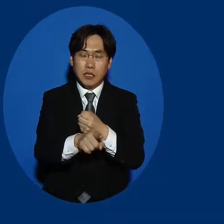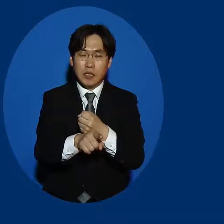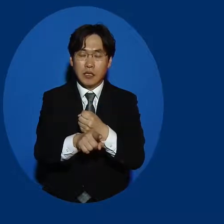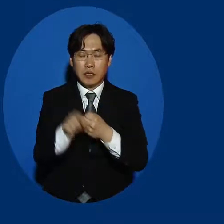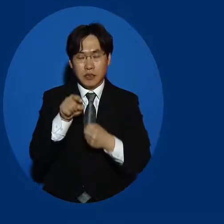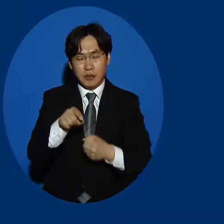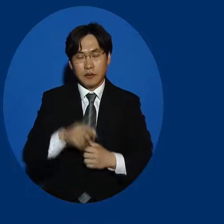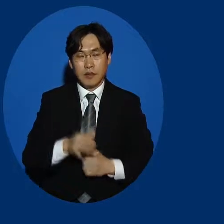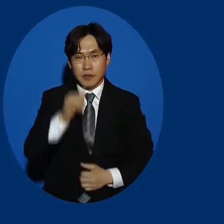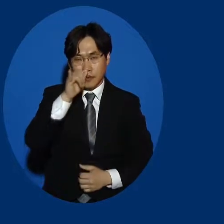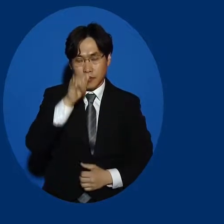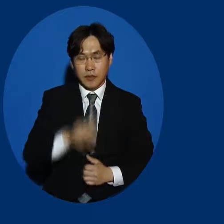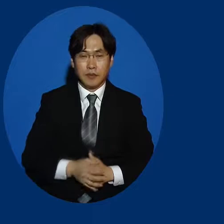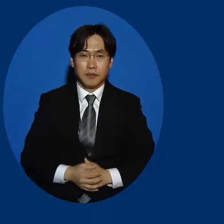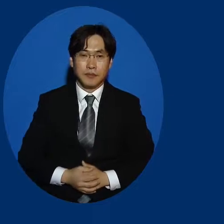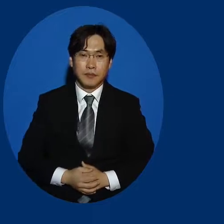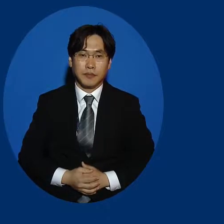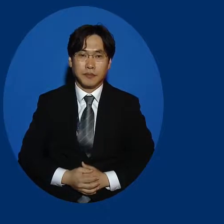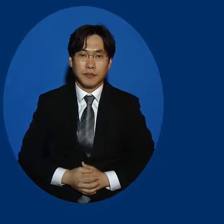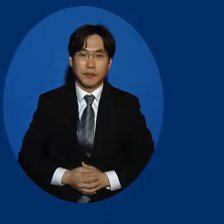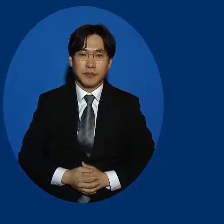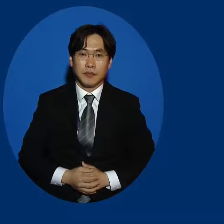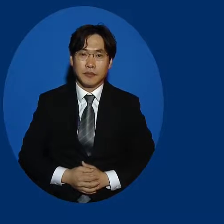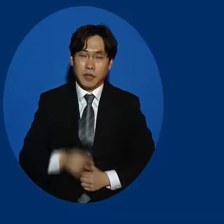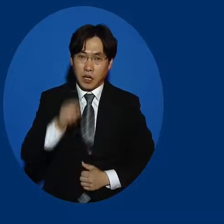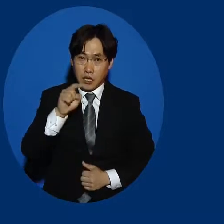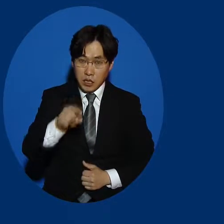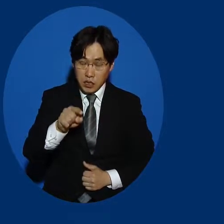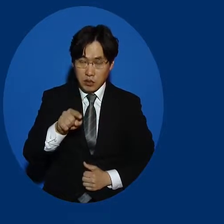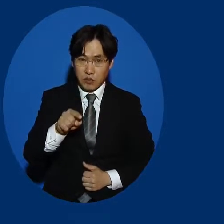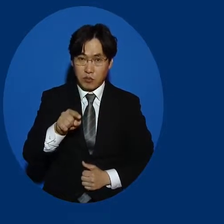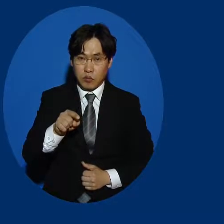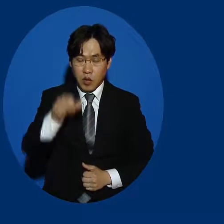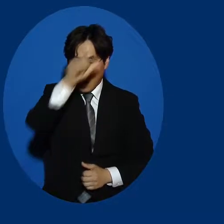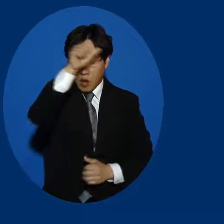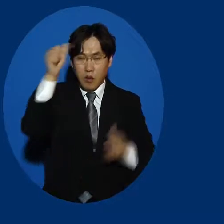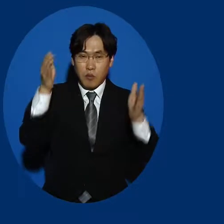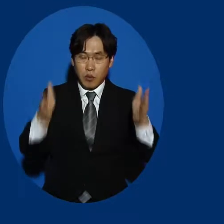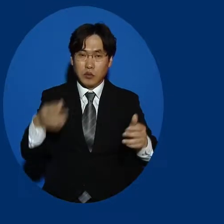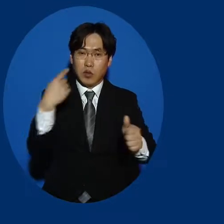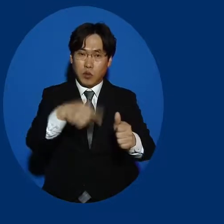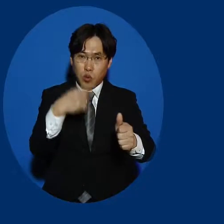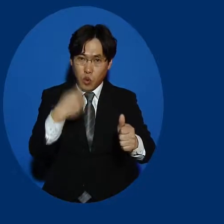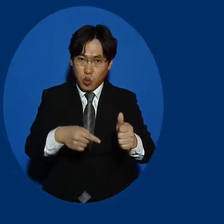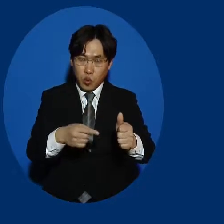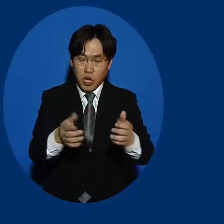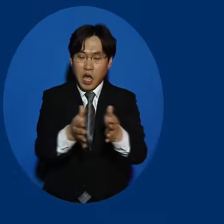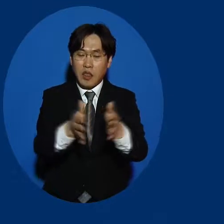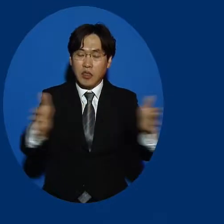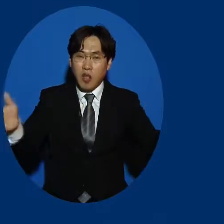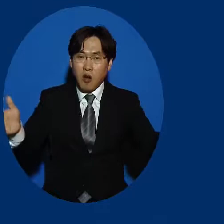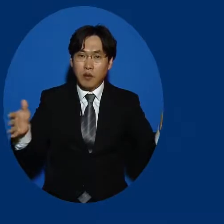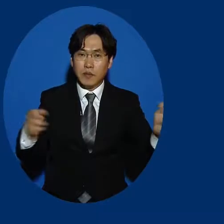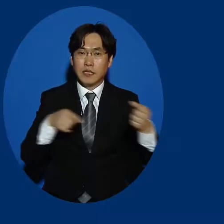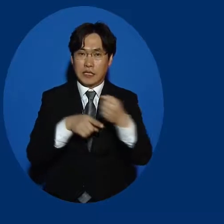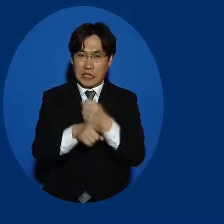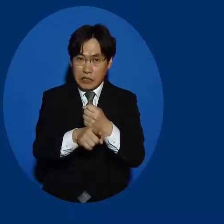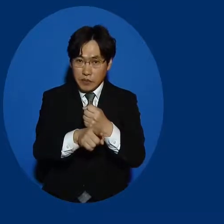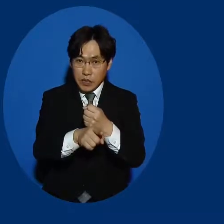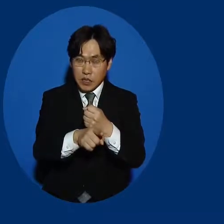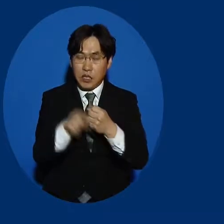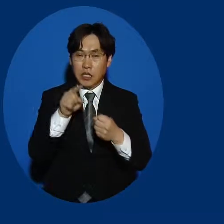알고 있습니다. 이렇게 정의하는 것을 평생교육의 광의의 정의, 넓은